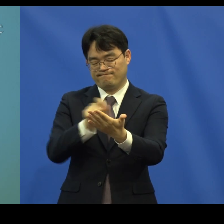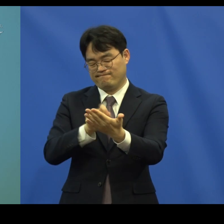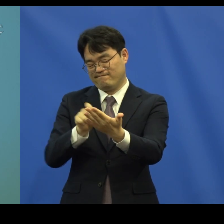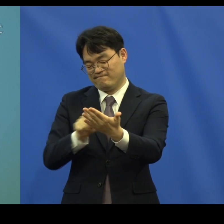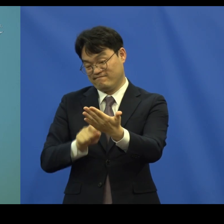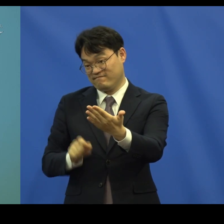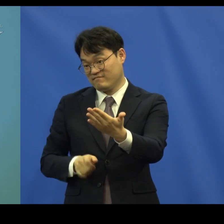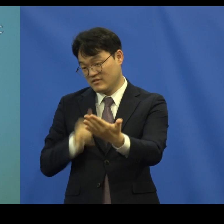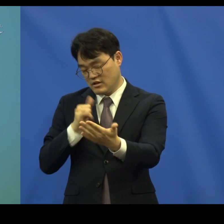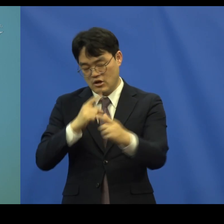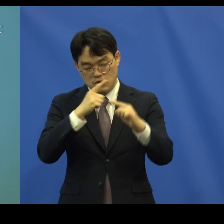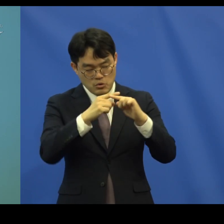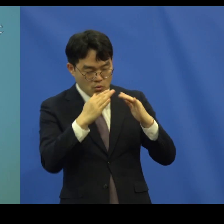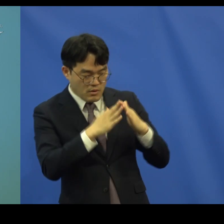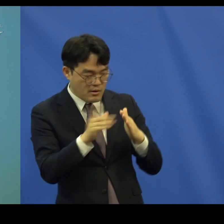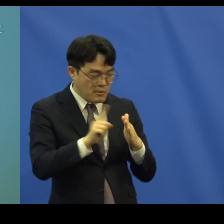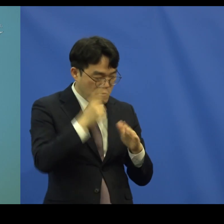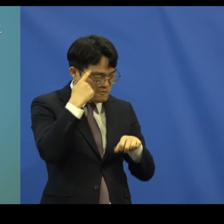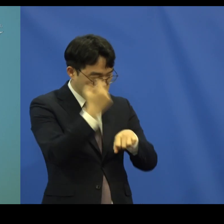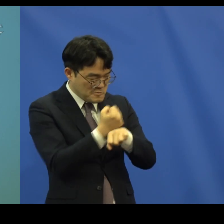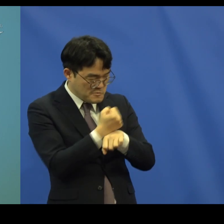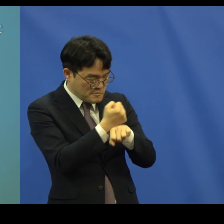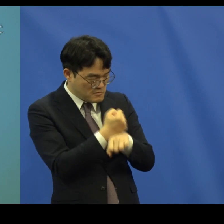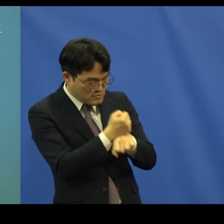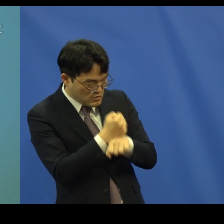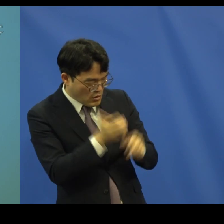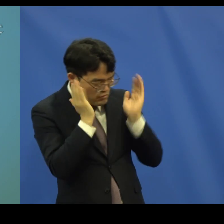아주 교회 연구가인데,